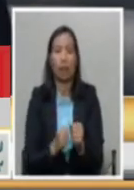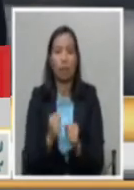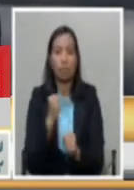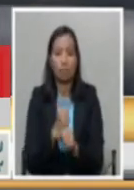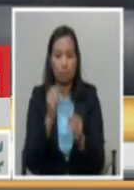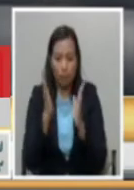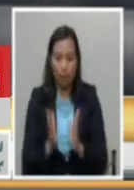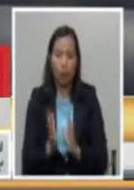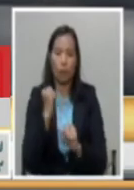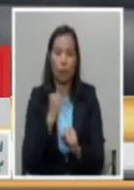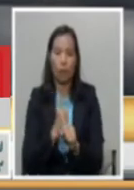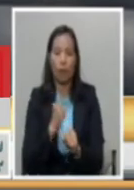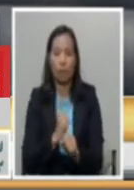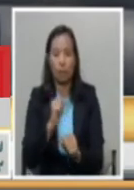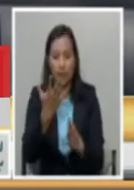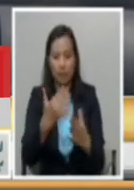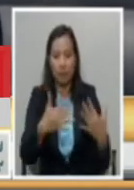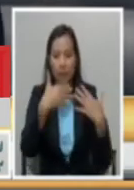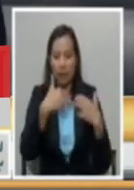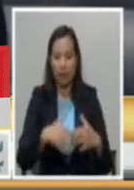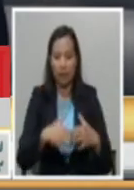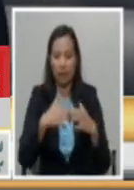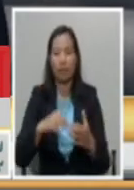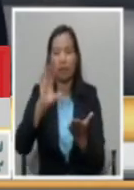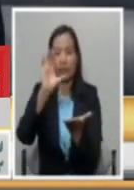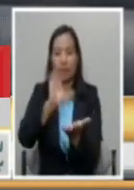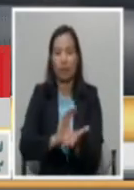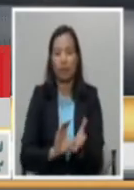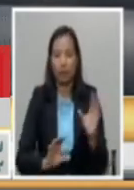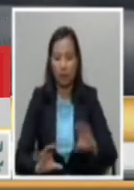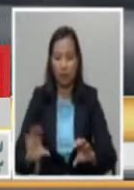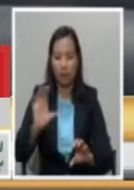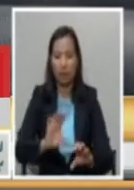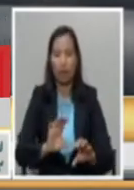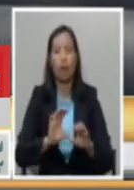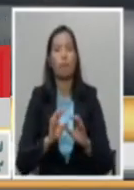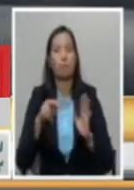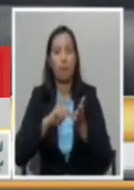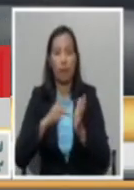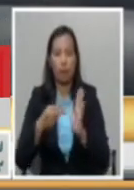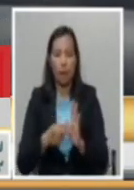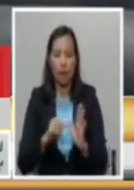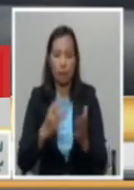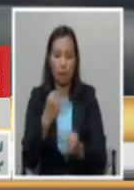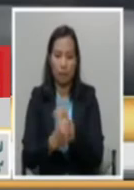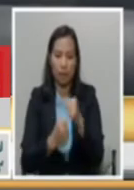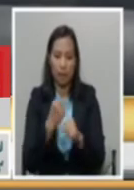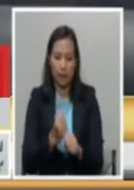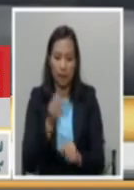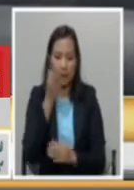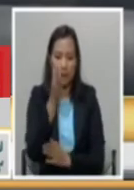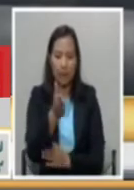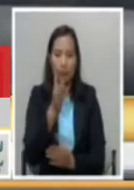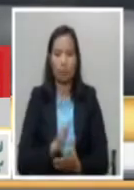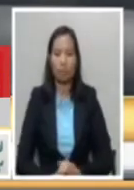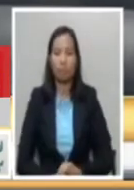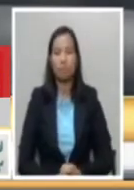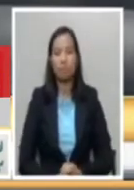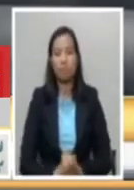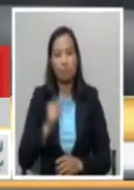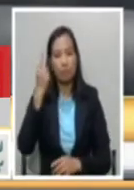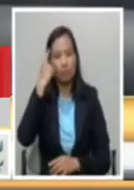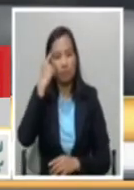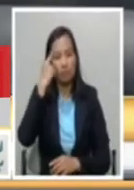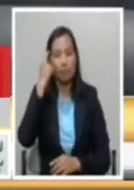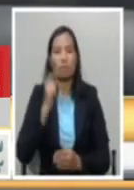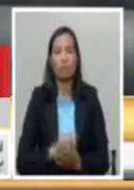ขบวนการผลิตขบวนการลงทุนมันจะไม่เกิดขึ้นในปีหน้าท่านประธานครับมีการคาดการณ์อีกอย่าง